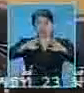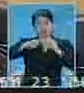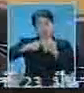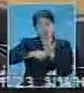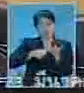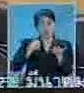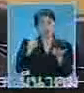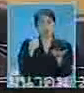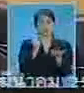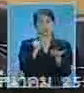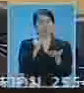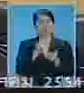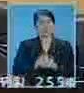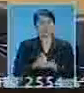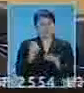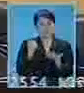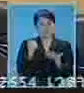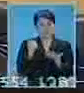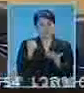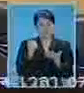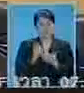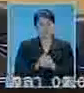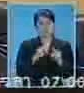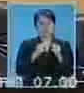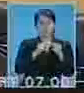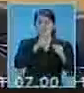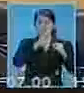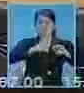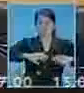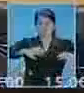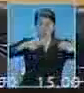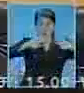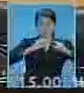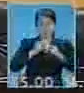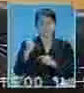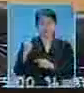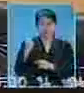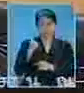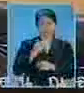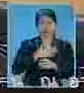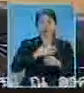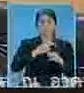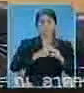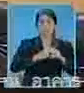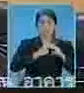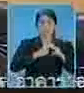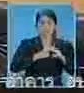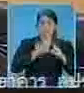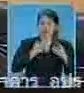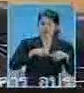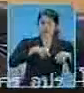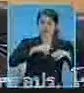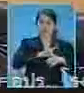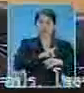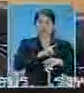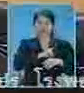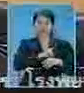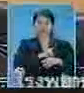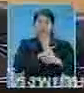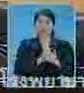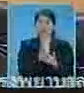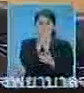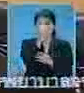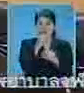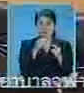องคิดมากครับมันชัดเจนรัฐบาลเข้มแข็งแข็งแรงเราแบกรับภาระหนี้สินแทนประชาชนได้ทำไมเราไม่ทำอ่ะ